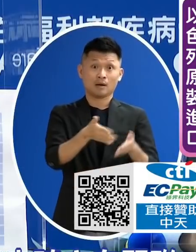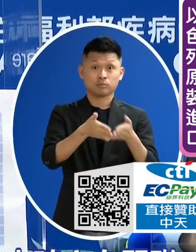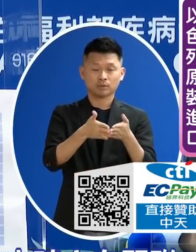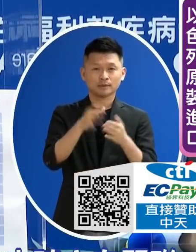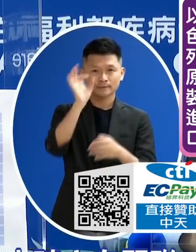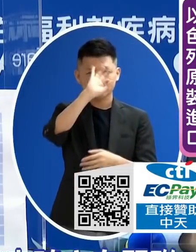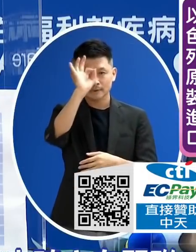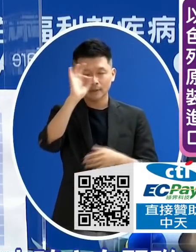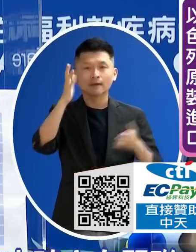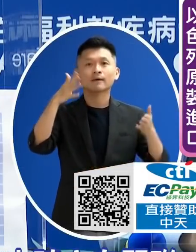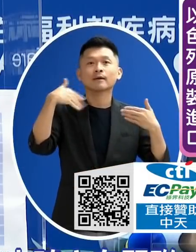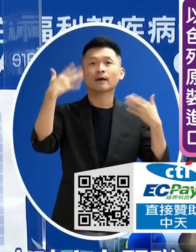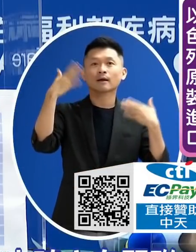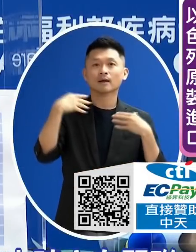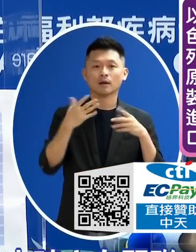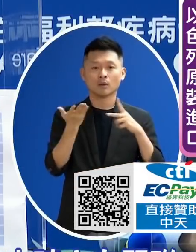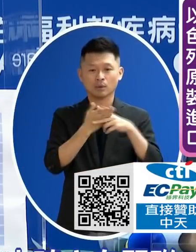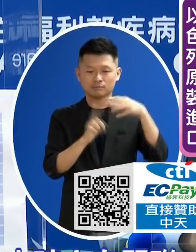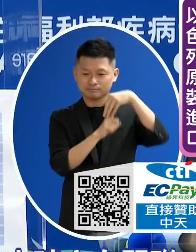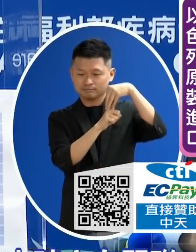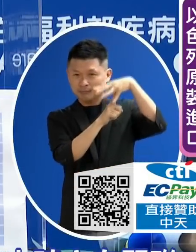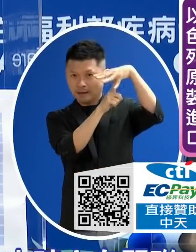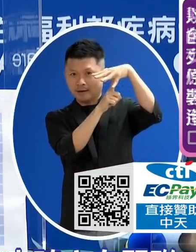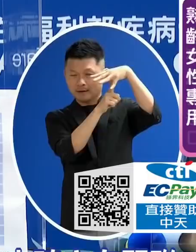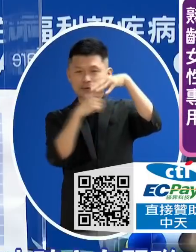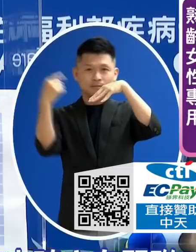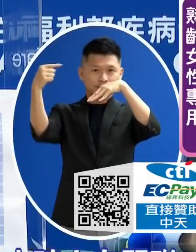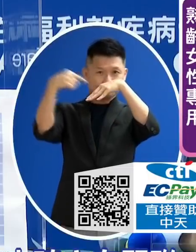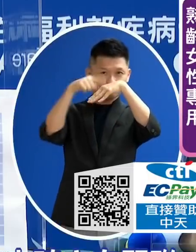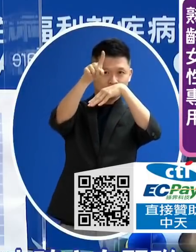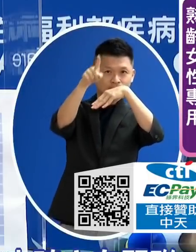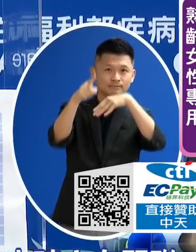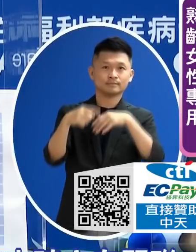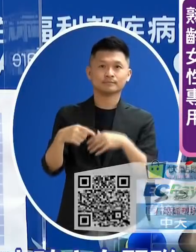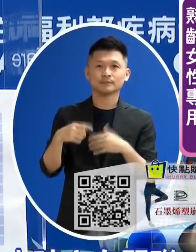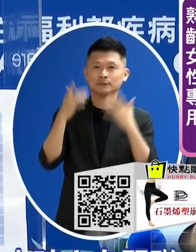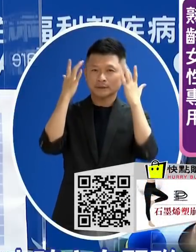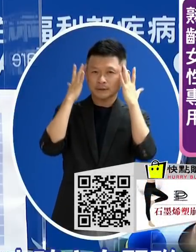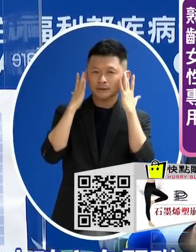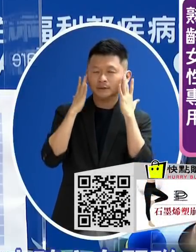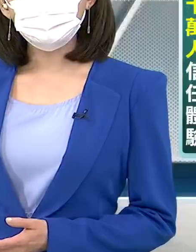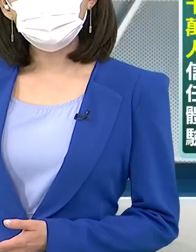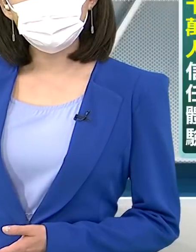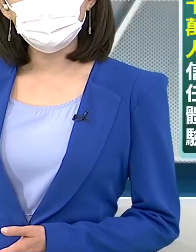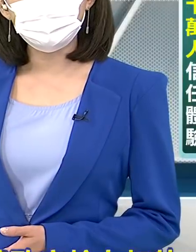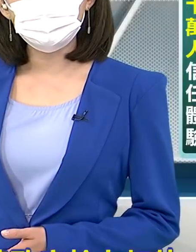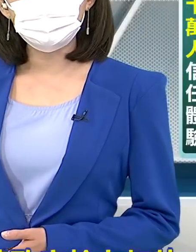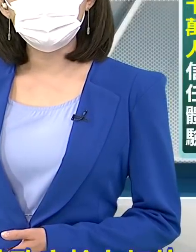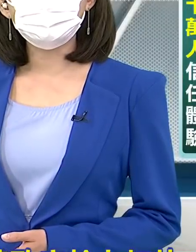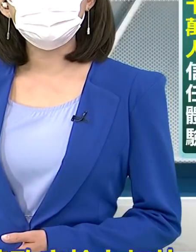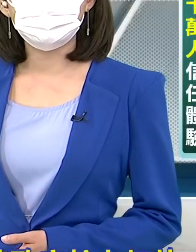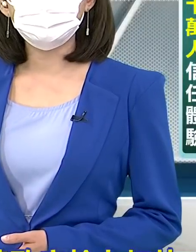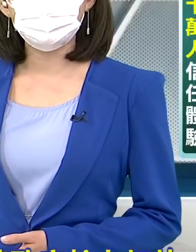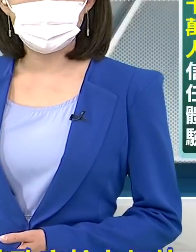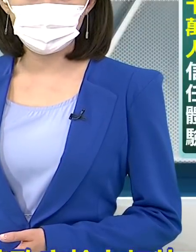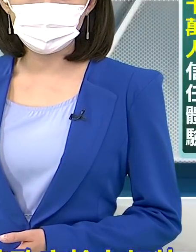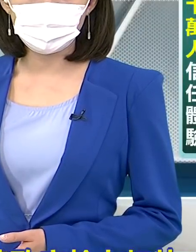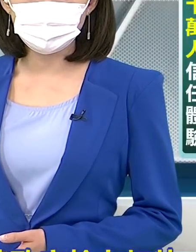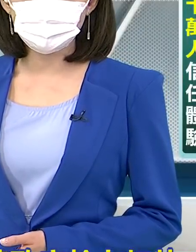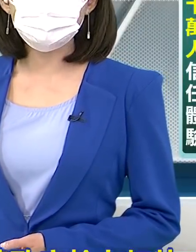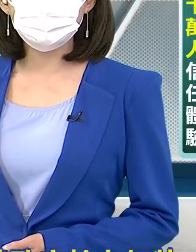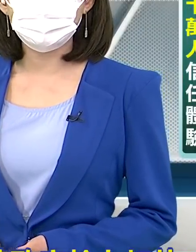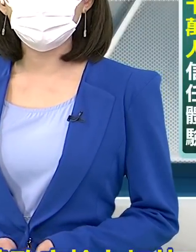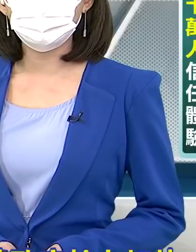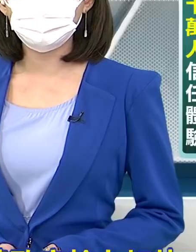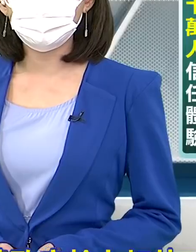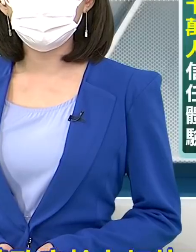或者有撑阳伞，避免这个温度太高或太久。 刚才国产疫苗是有超前部署吗？